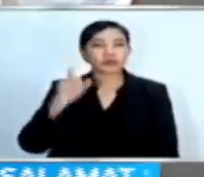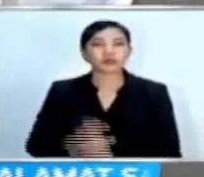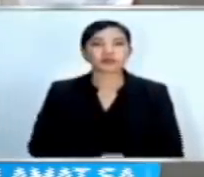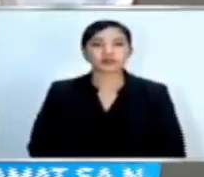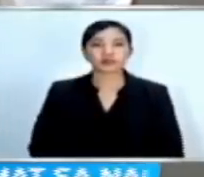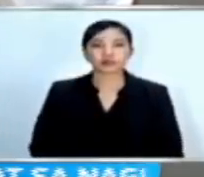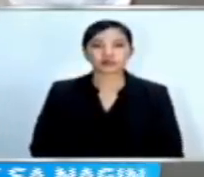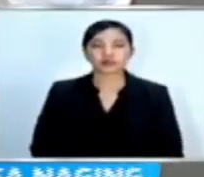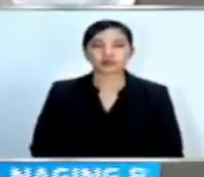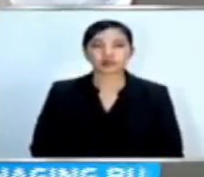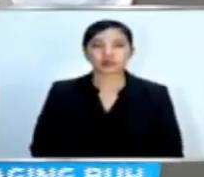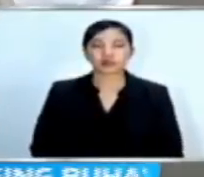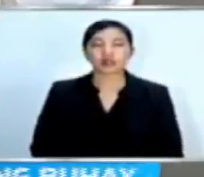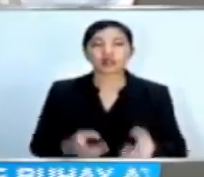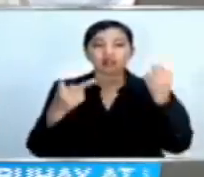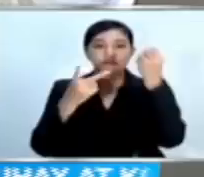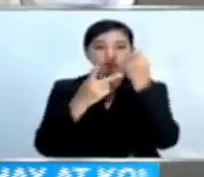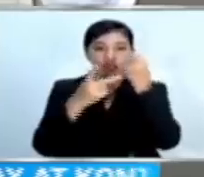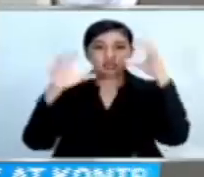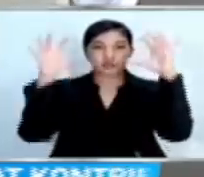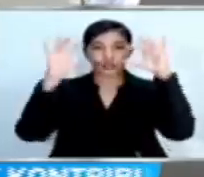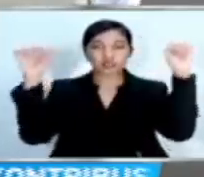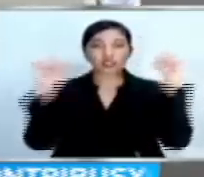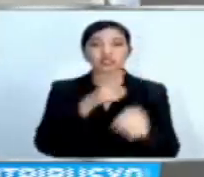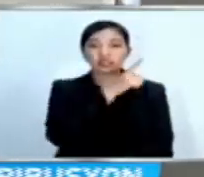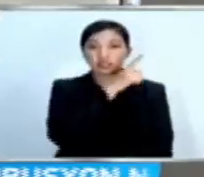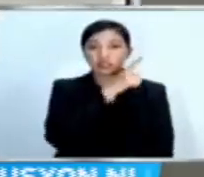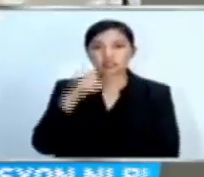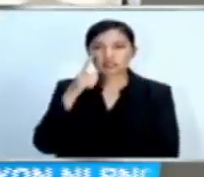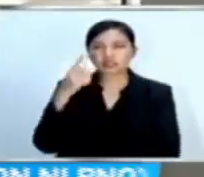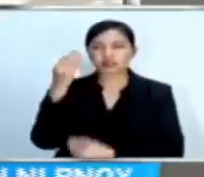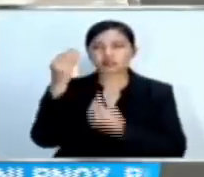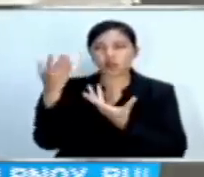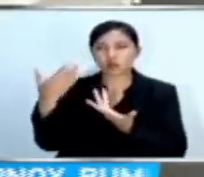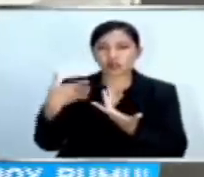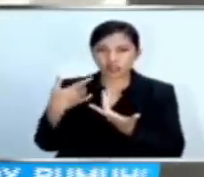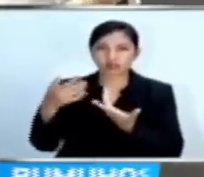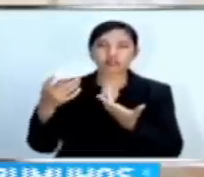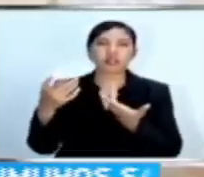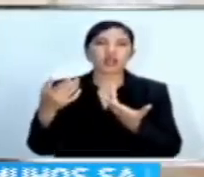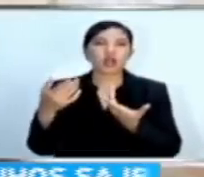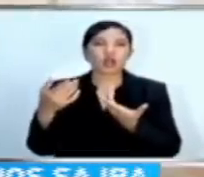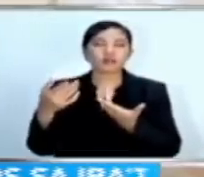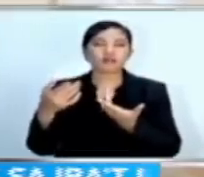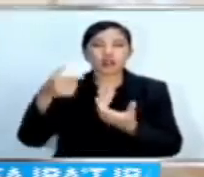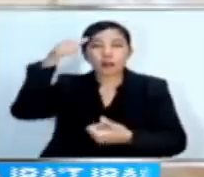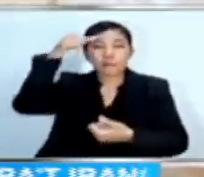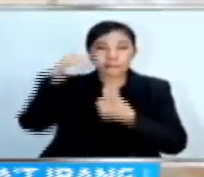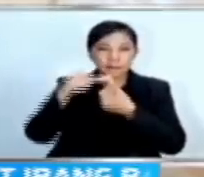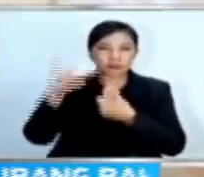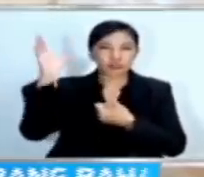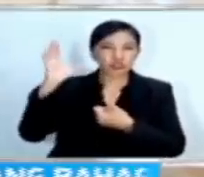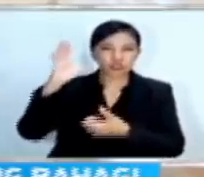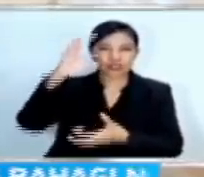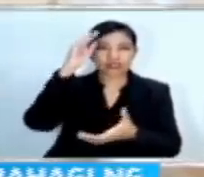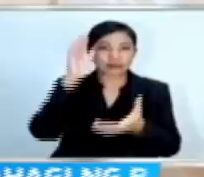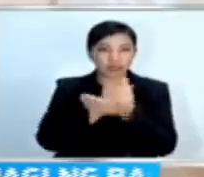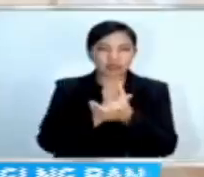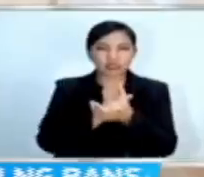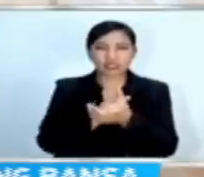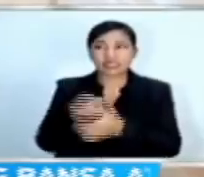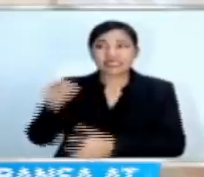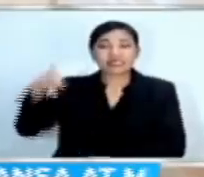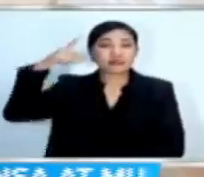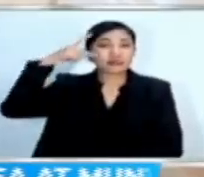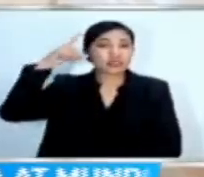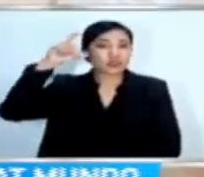kay Vice President Lenny Robredo, lalo nung pumanaw ang kanyang mister na si Jesse Robredo. Pinoy was a kind, steadying